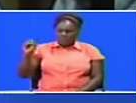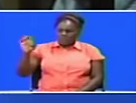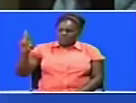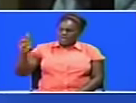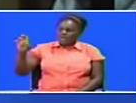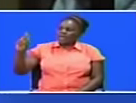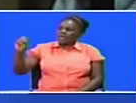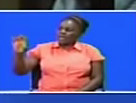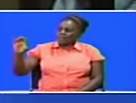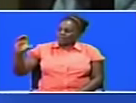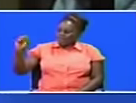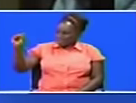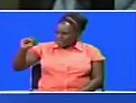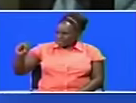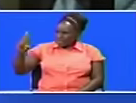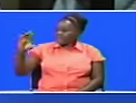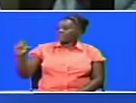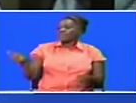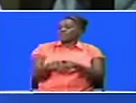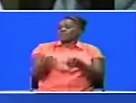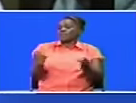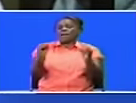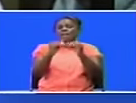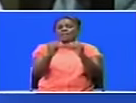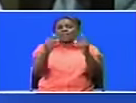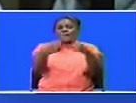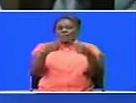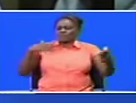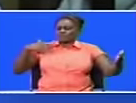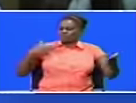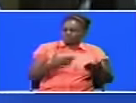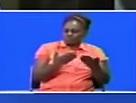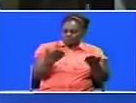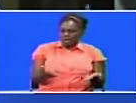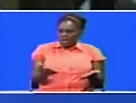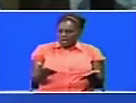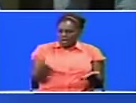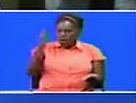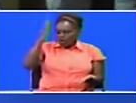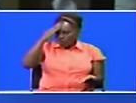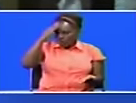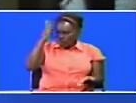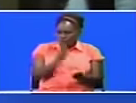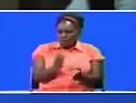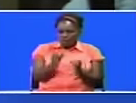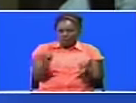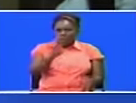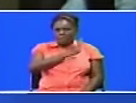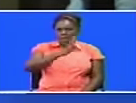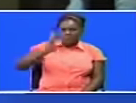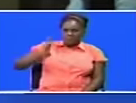usi na masala Ya src vile vile yuko katika mk Huo lini kuf Kia Sasa bado hatu Kama baraza la maw Iri